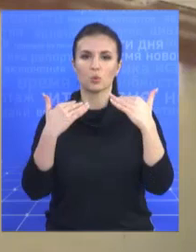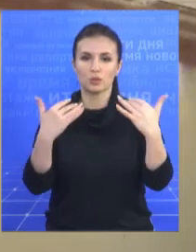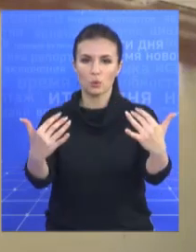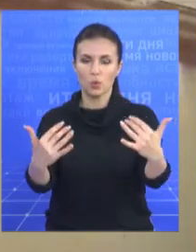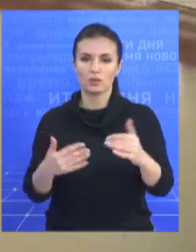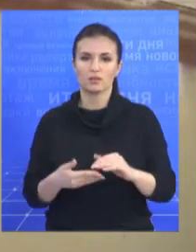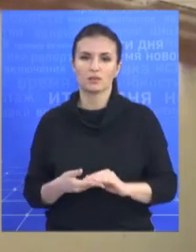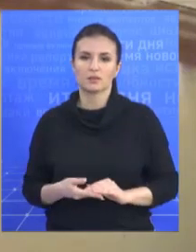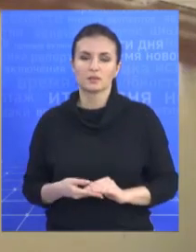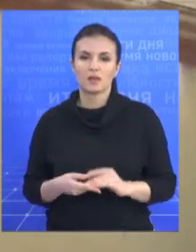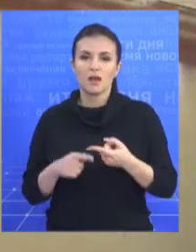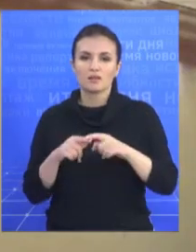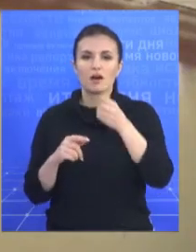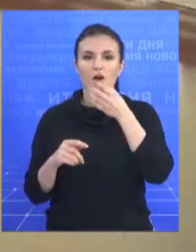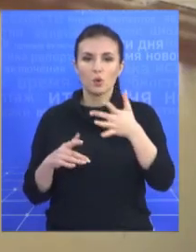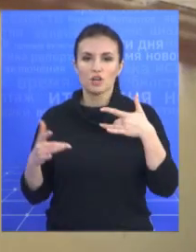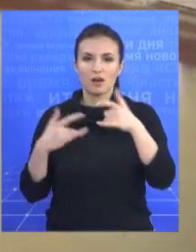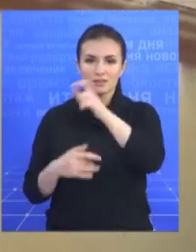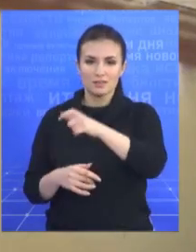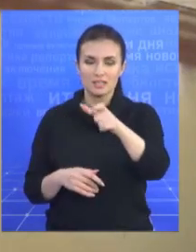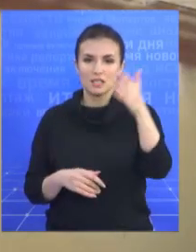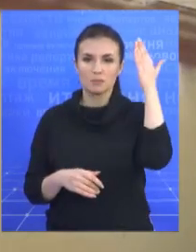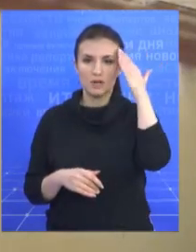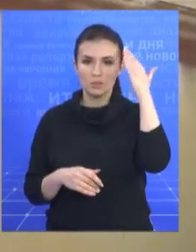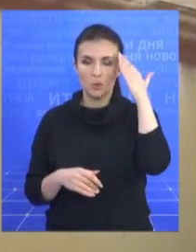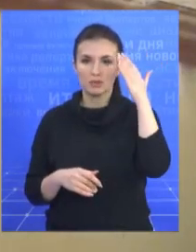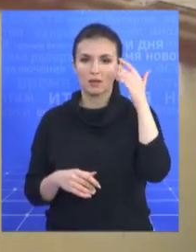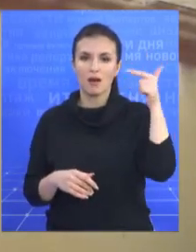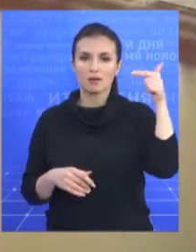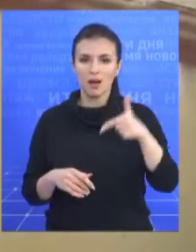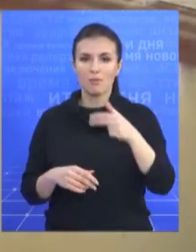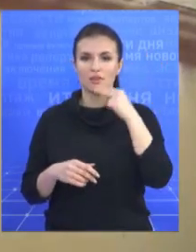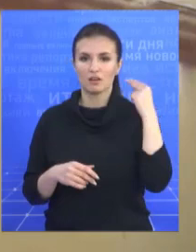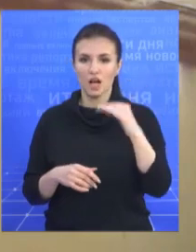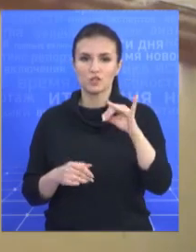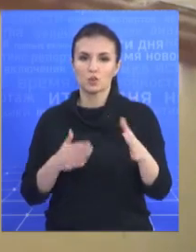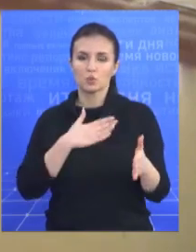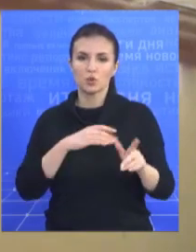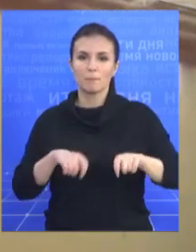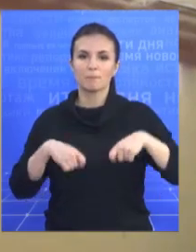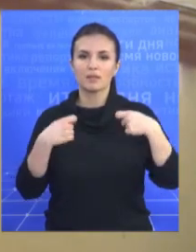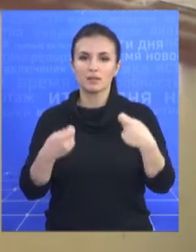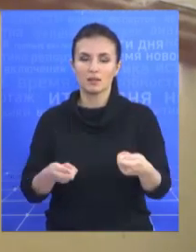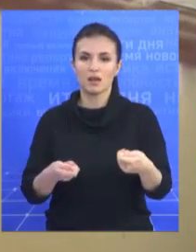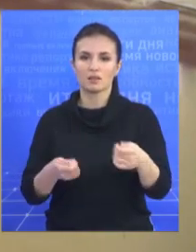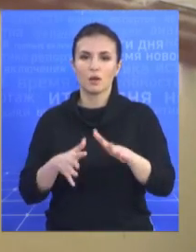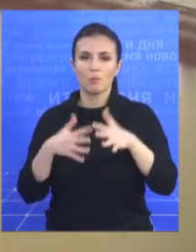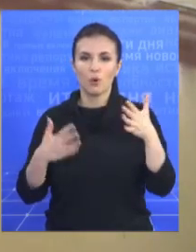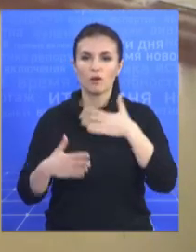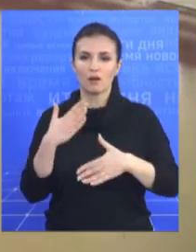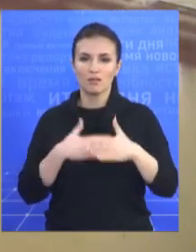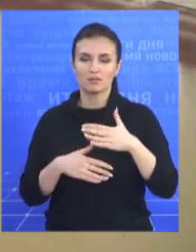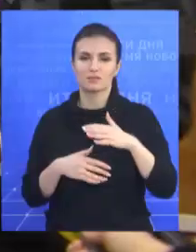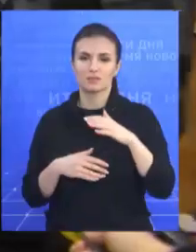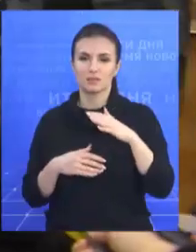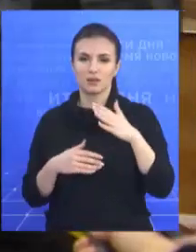аудиторий. Это хорошие артисты, способные грамотно, качественно и с душой передать боль и